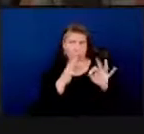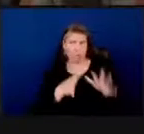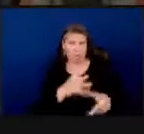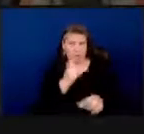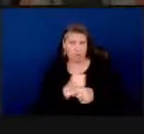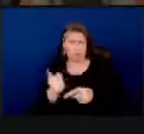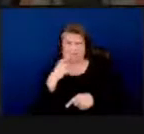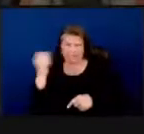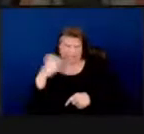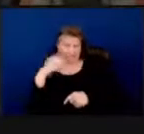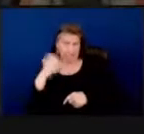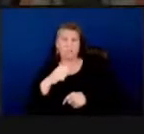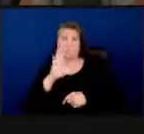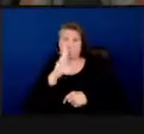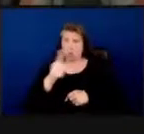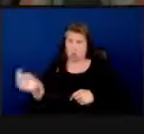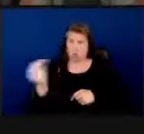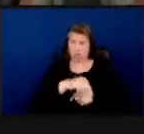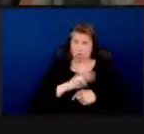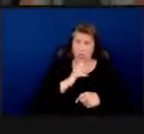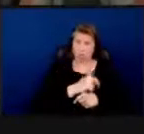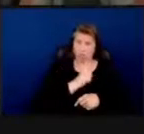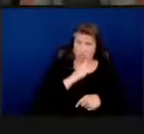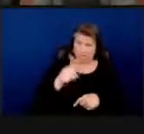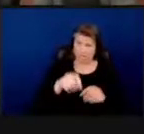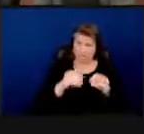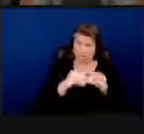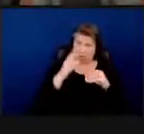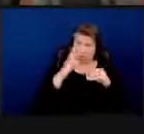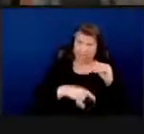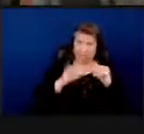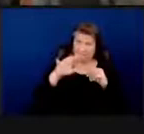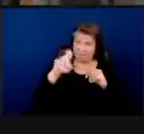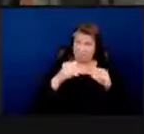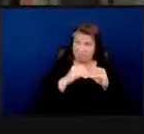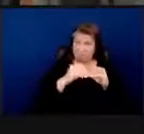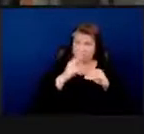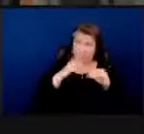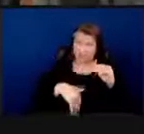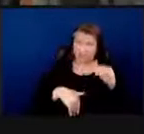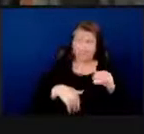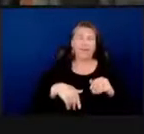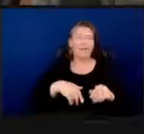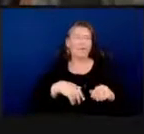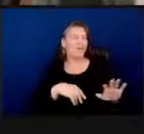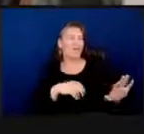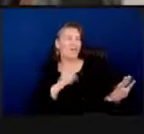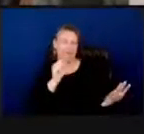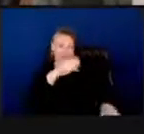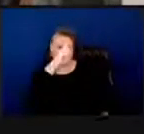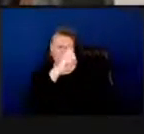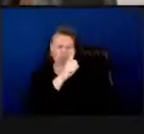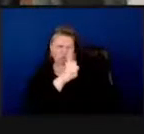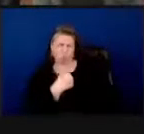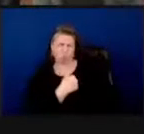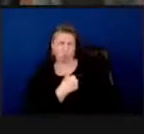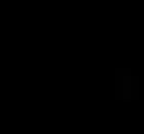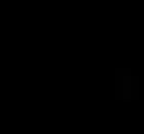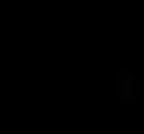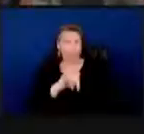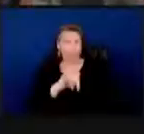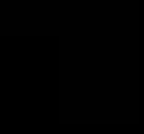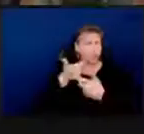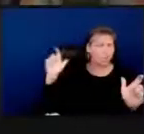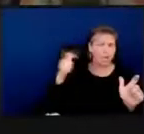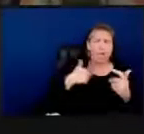Mmeomba mpewe wasimamizi wawili, ndio. Je, mtarudi iwapo mtahitaji